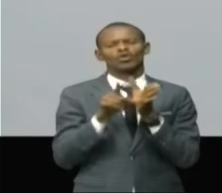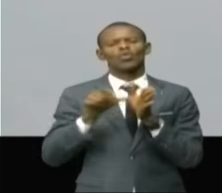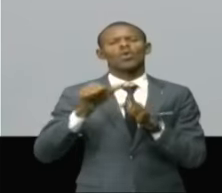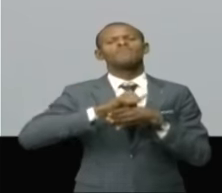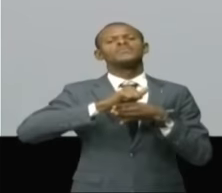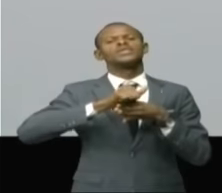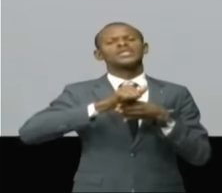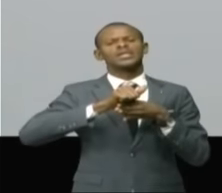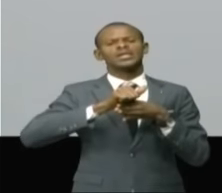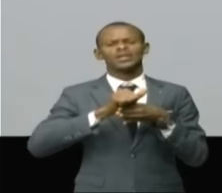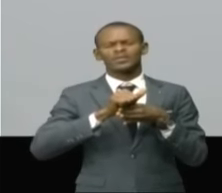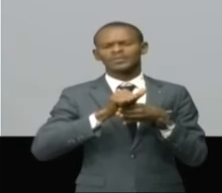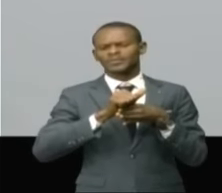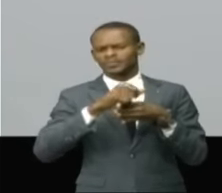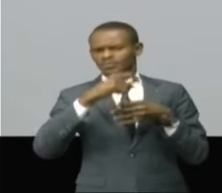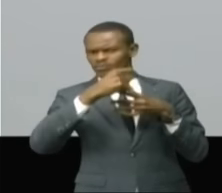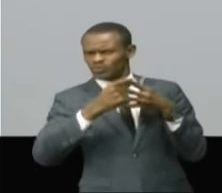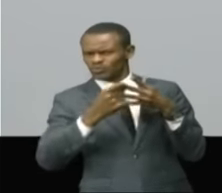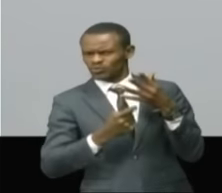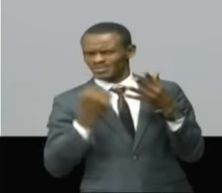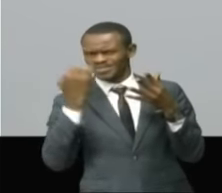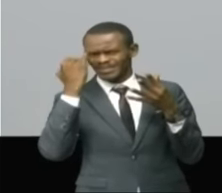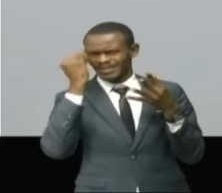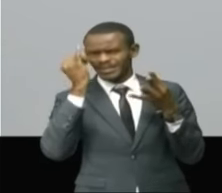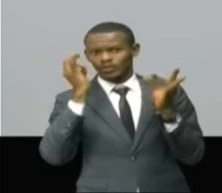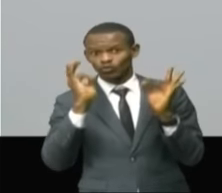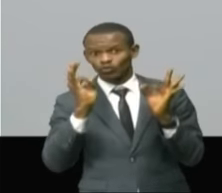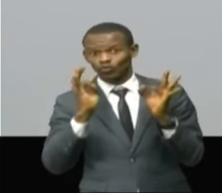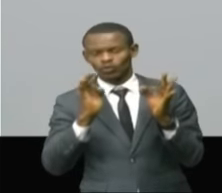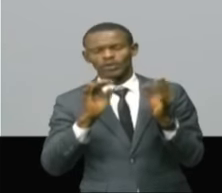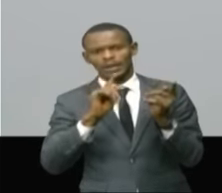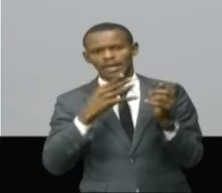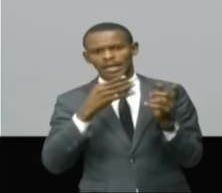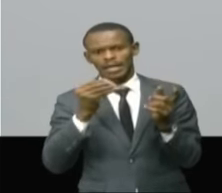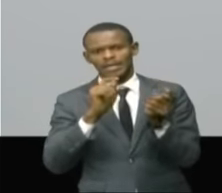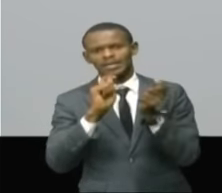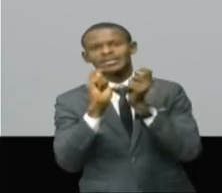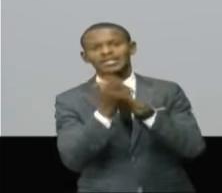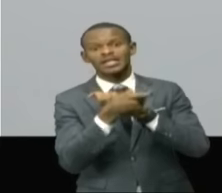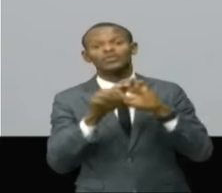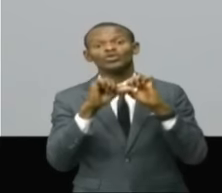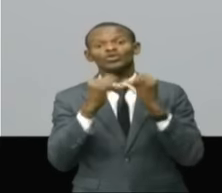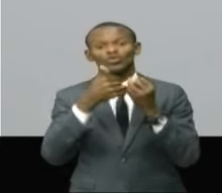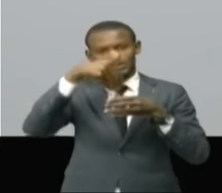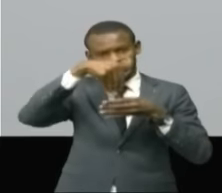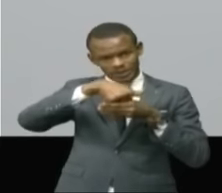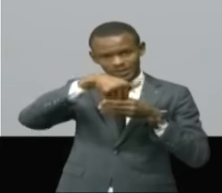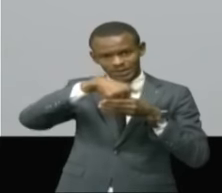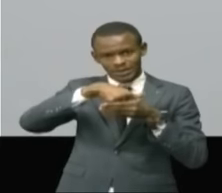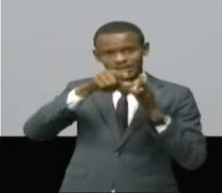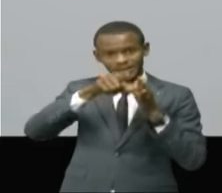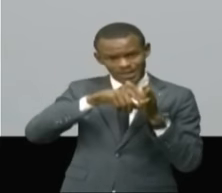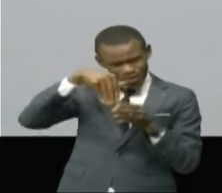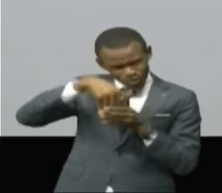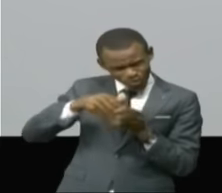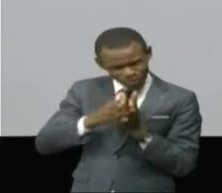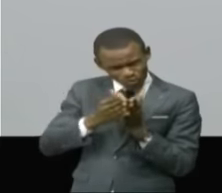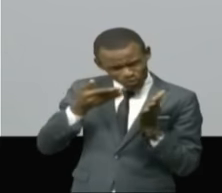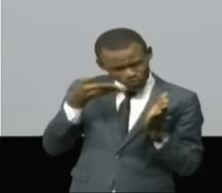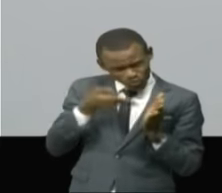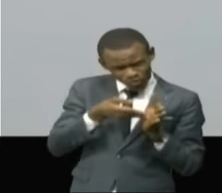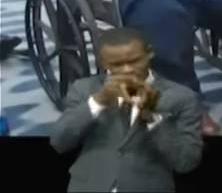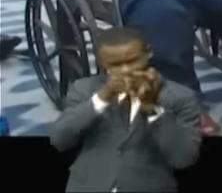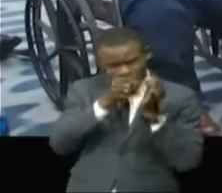indicatif, parmi ces innovations et transformations sociales induites de cette loi